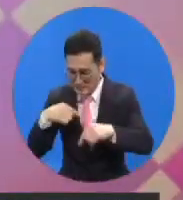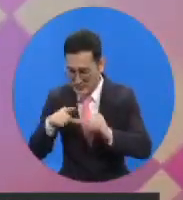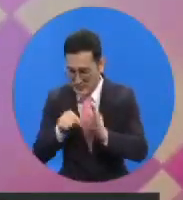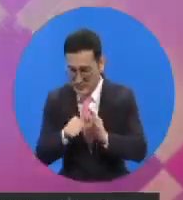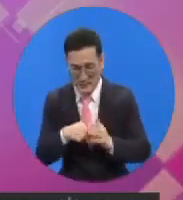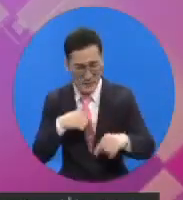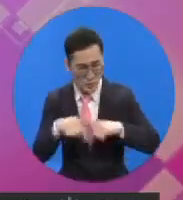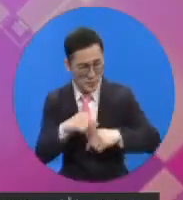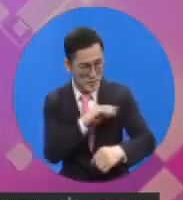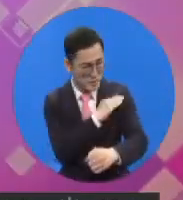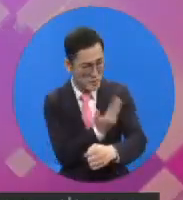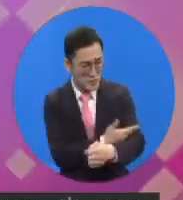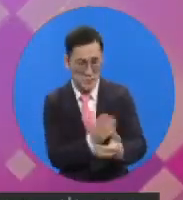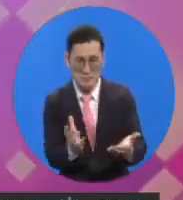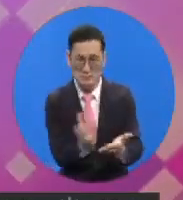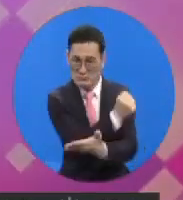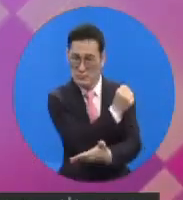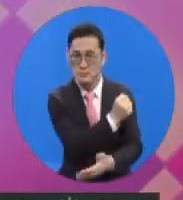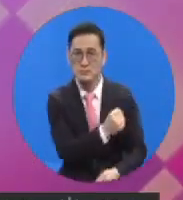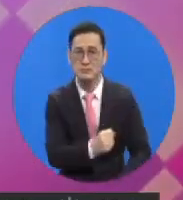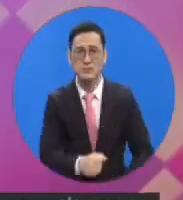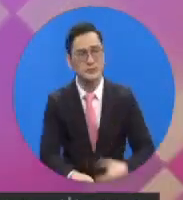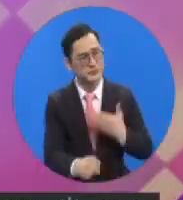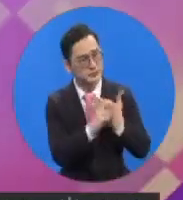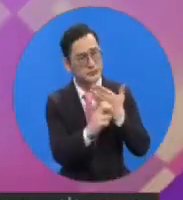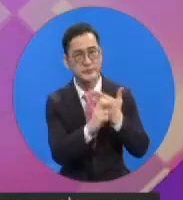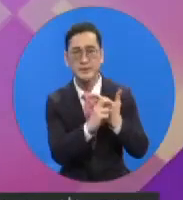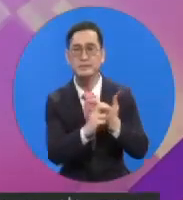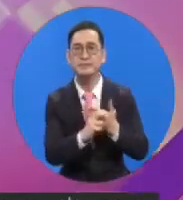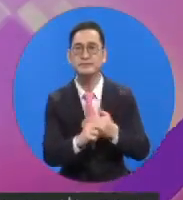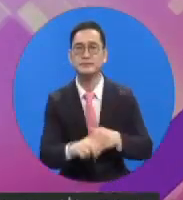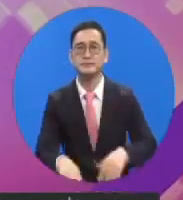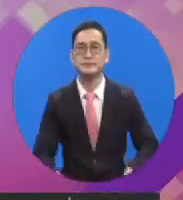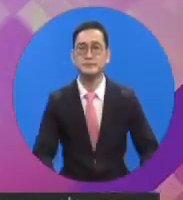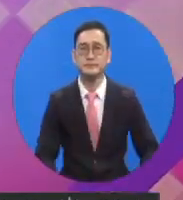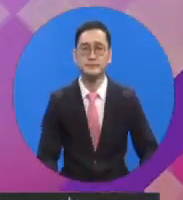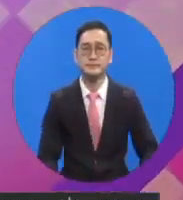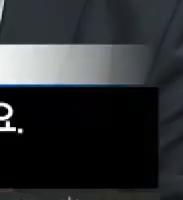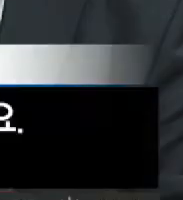위법이다. 라고 본인의 소신을 목소리 높여 말했습니다. 들어보시죠.